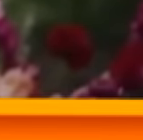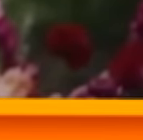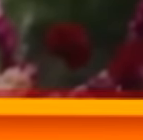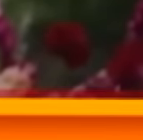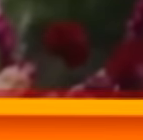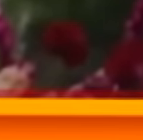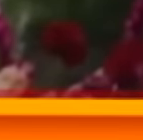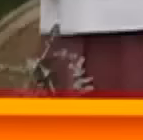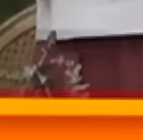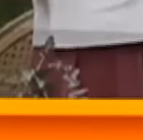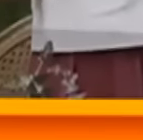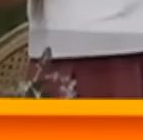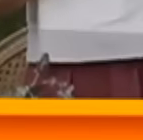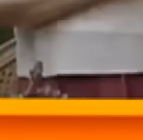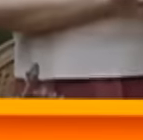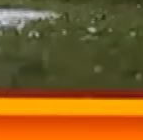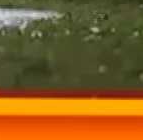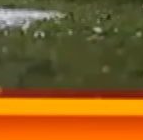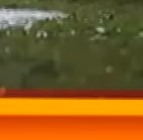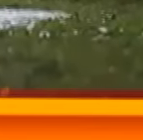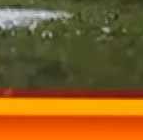ulit.